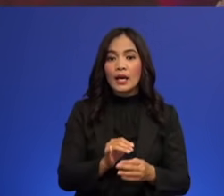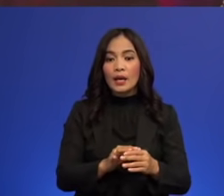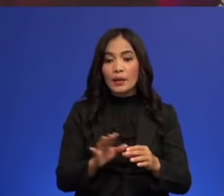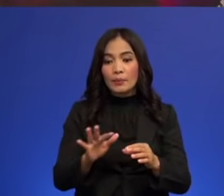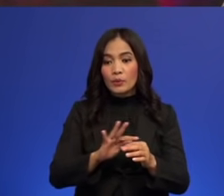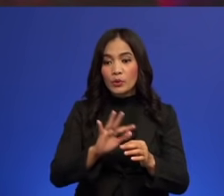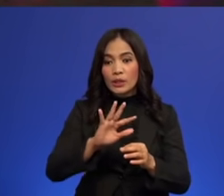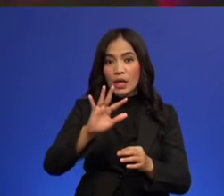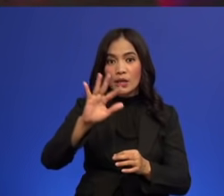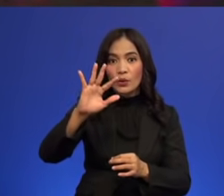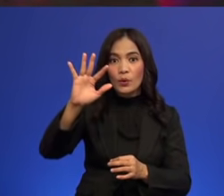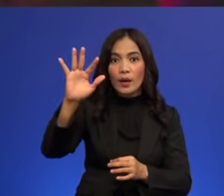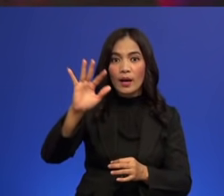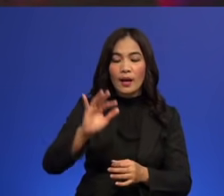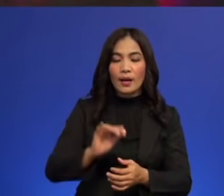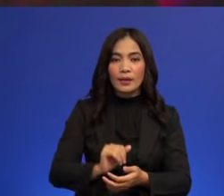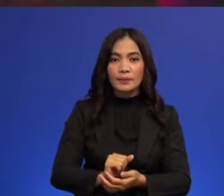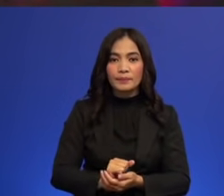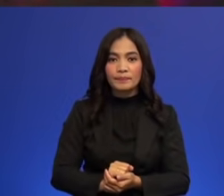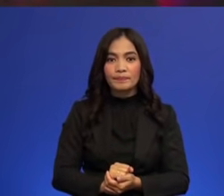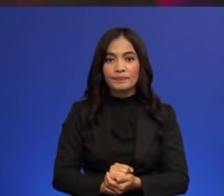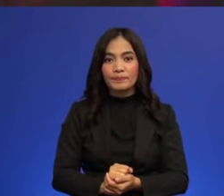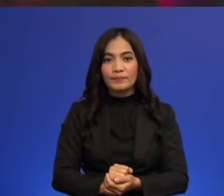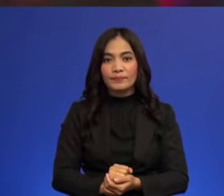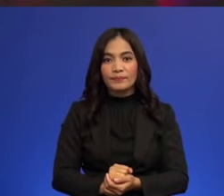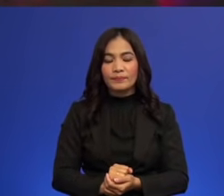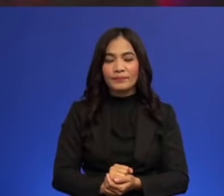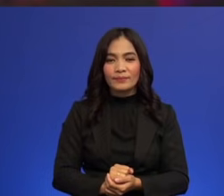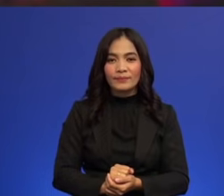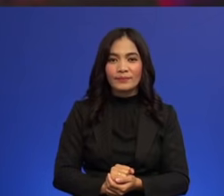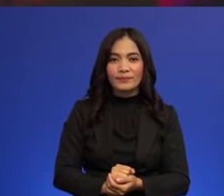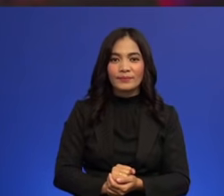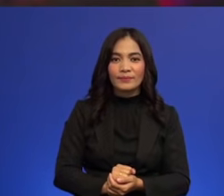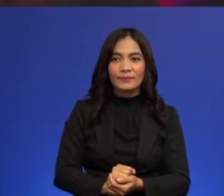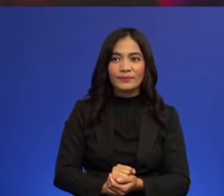Bagai hembusan uap,